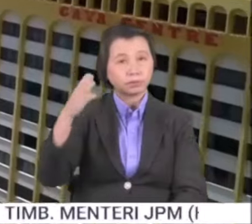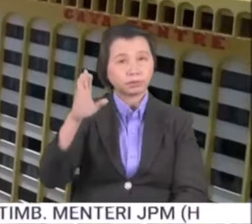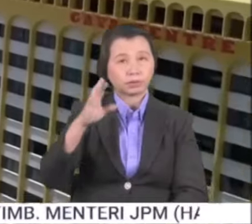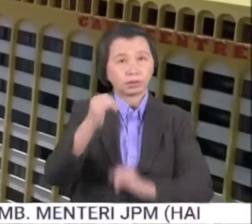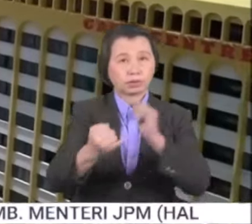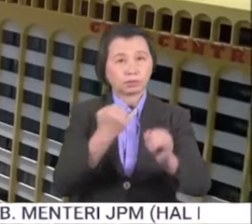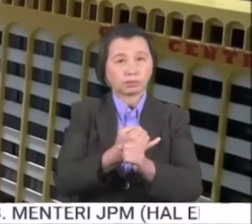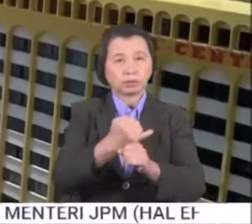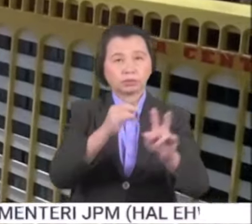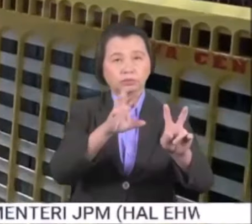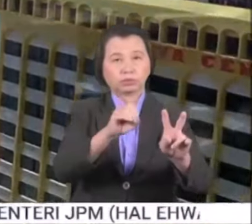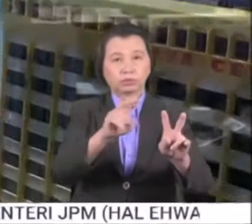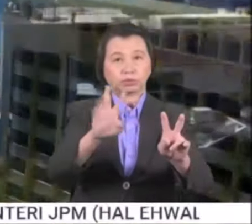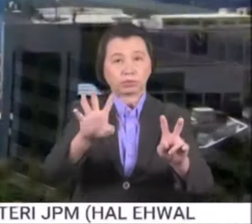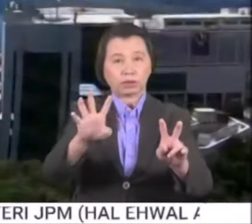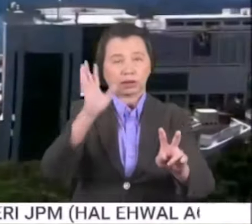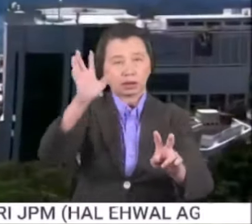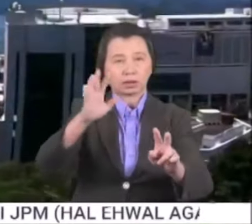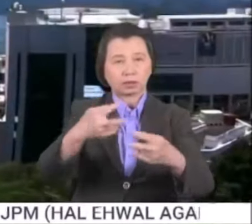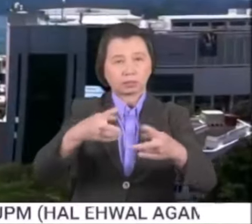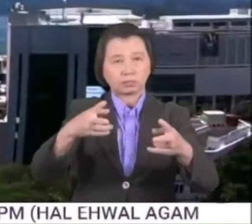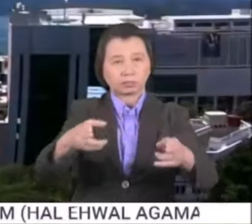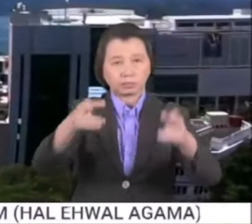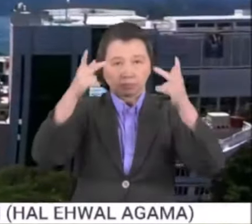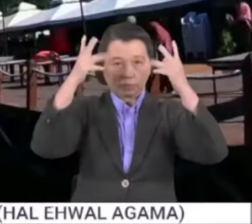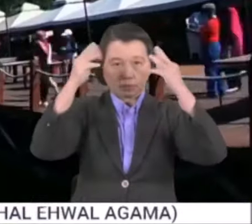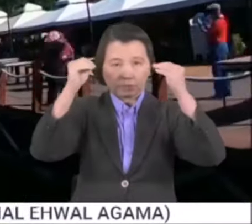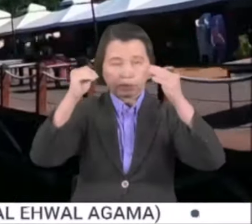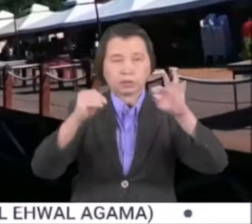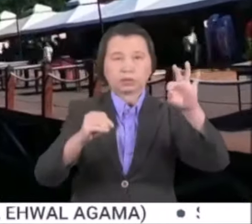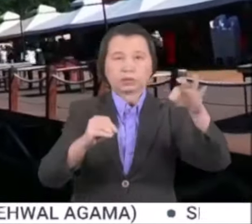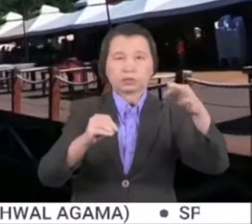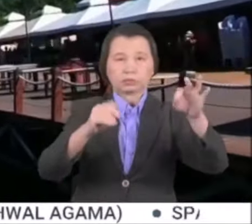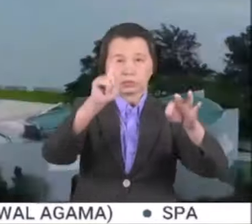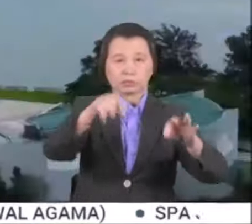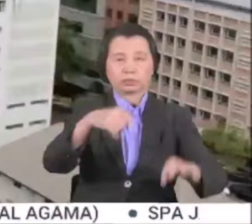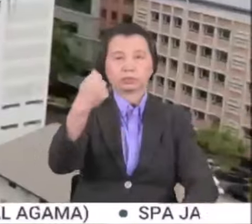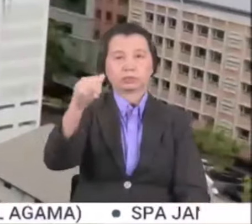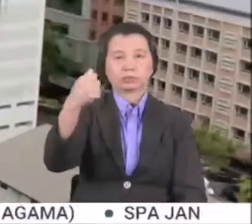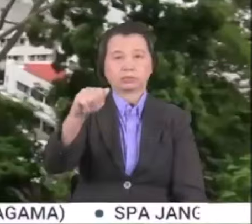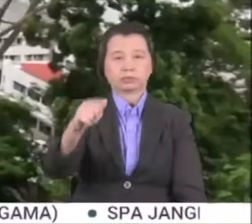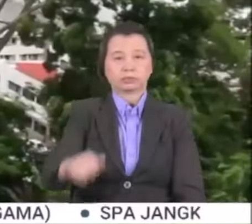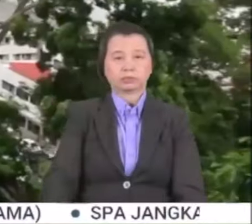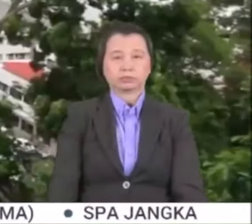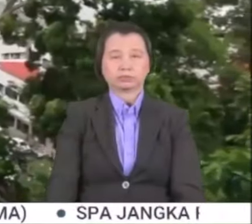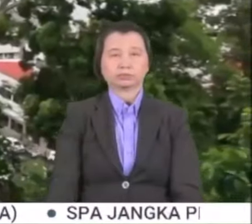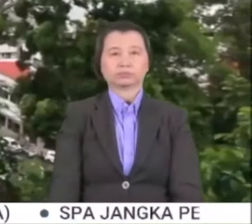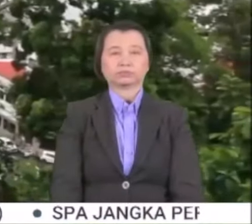2024 bakal dirasmikan Perdana Menteri pada 19 Oktober ini.